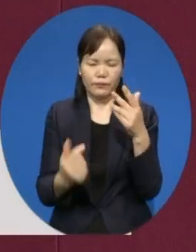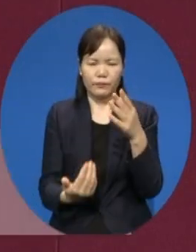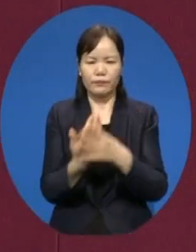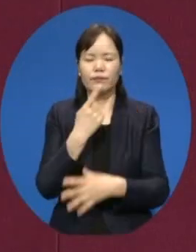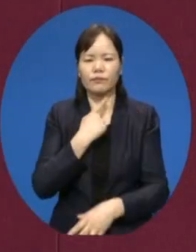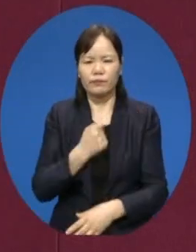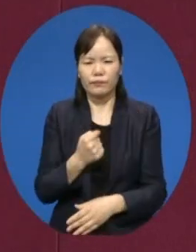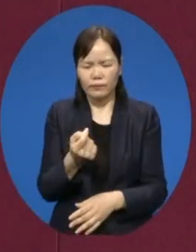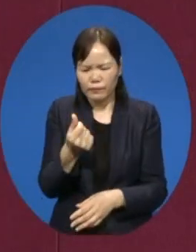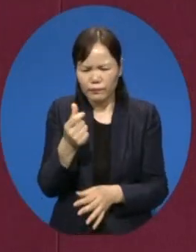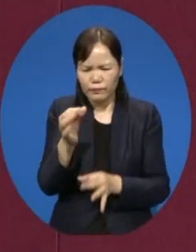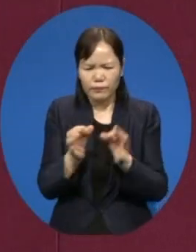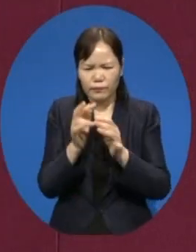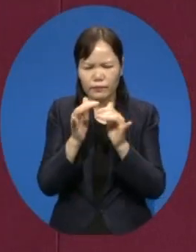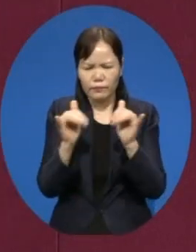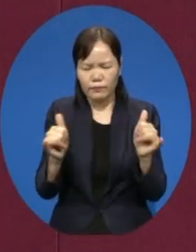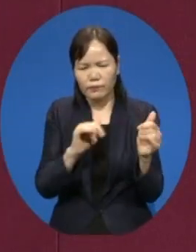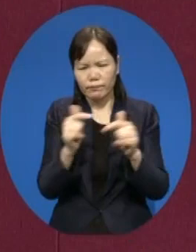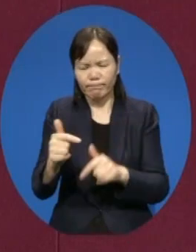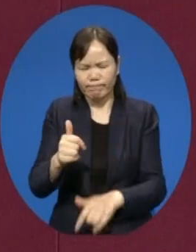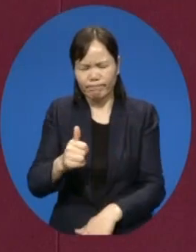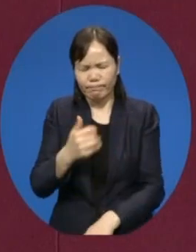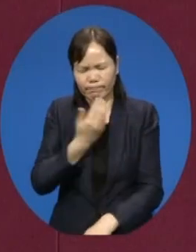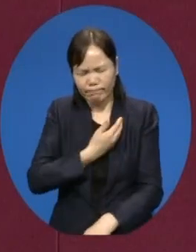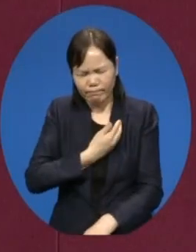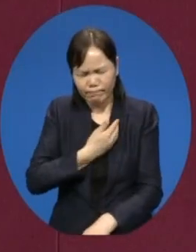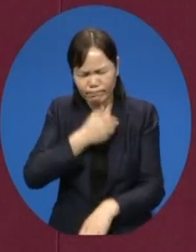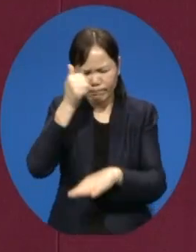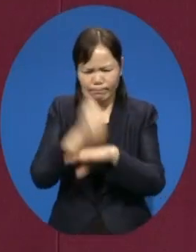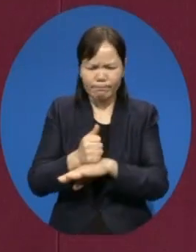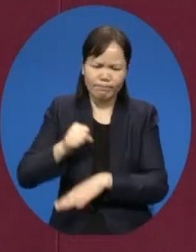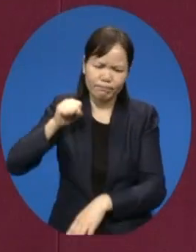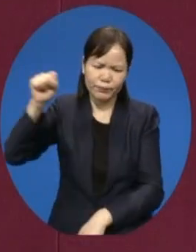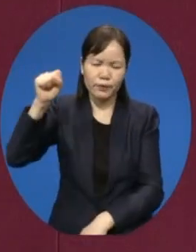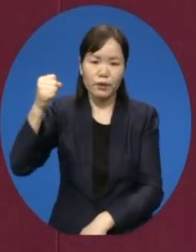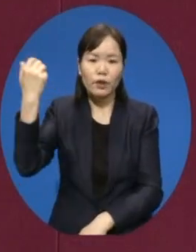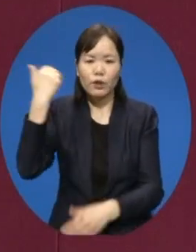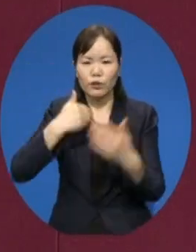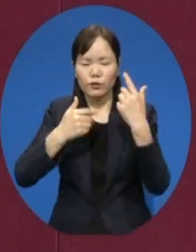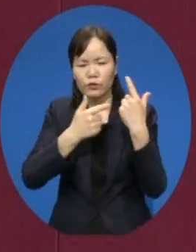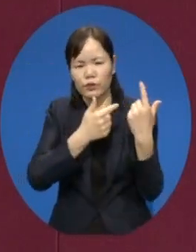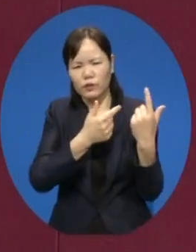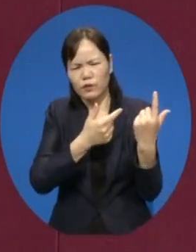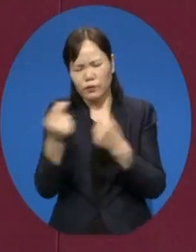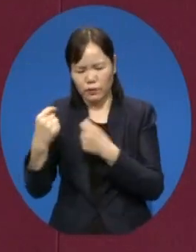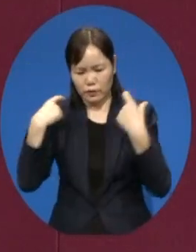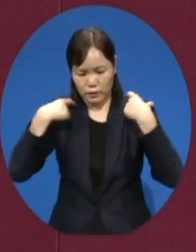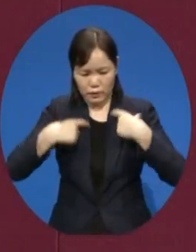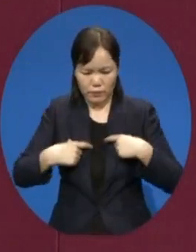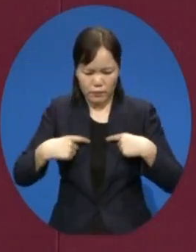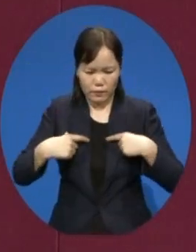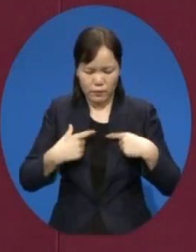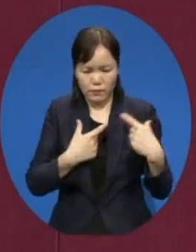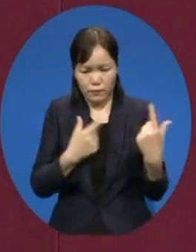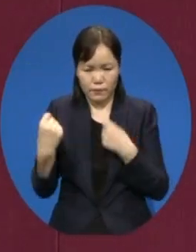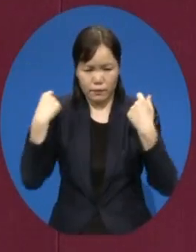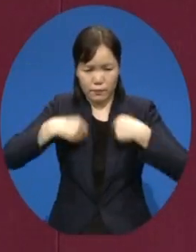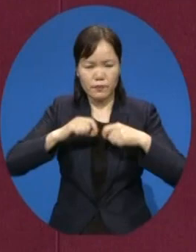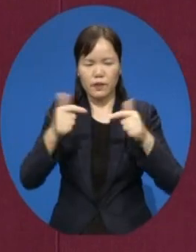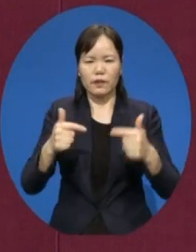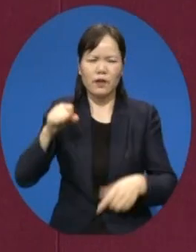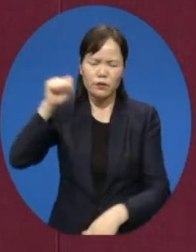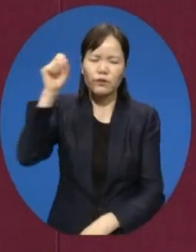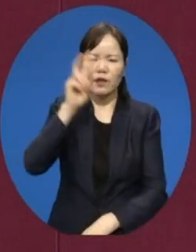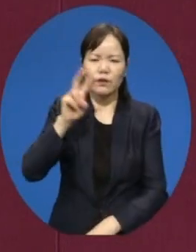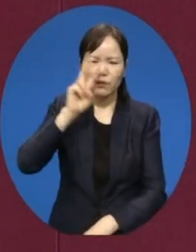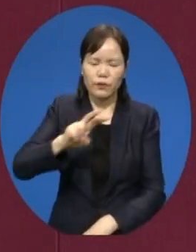일입니다. 영세 자영업자들이 참다 못해 일어났습니다. 누구처럼 조끼 맞춰 입은 것도 아닙니다. 투쟁가 부르면서도